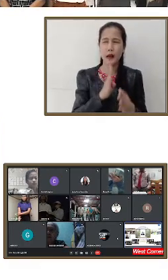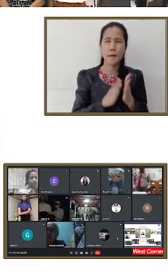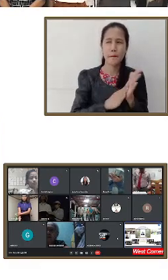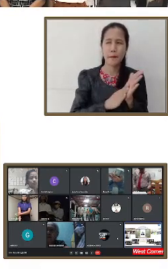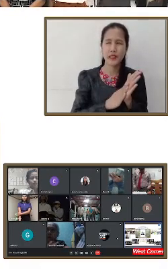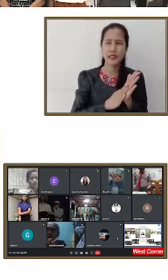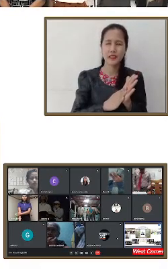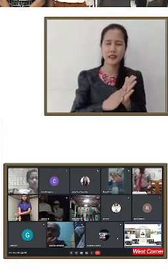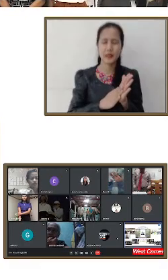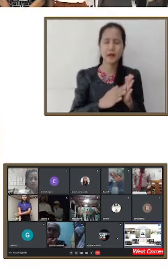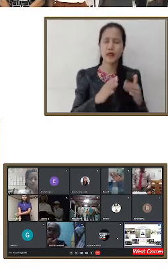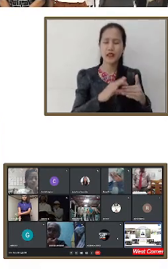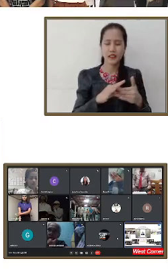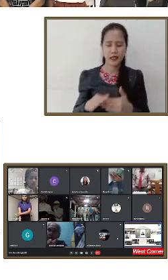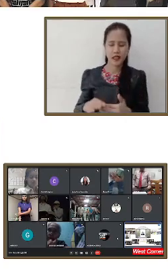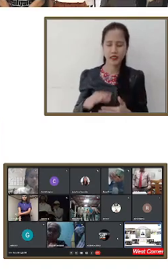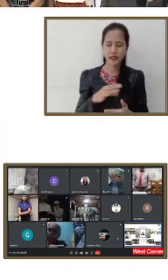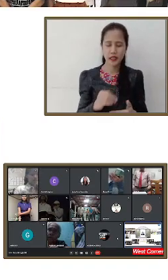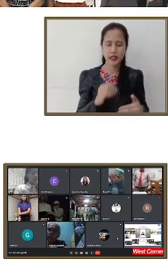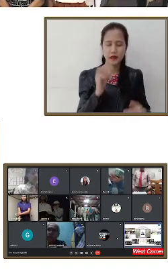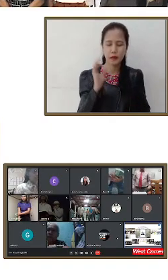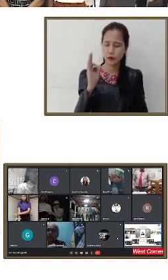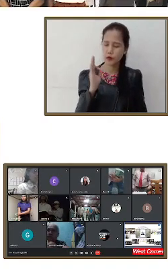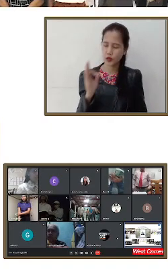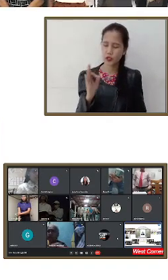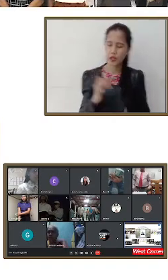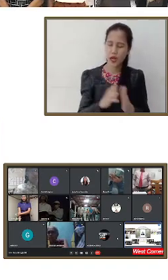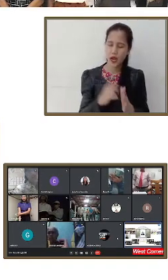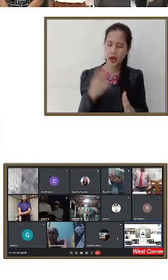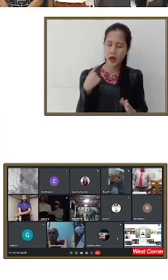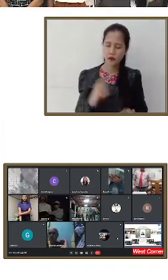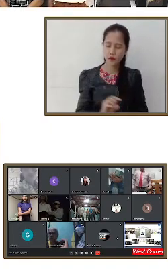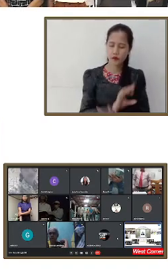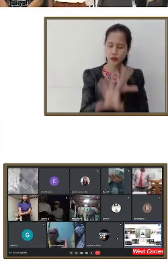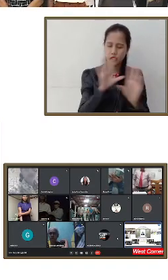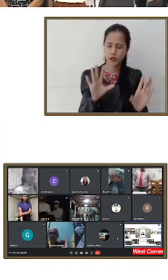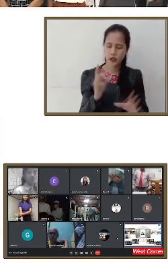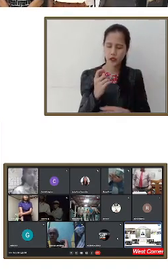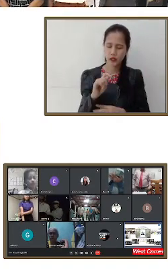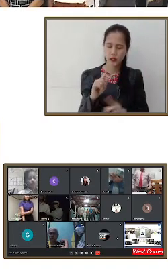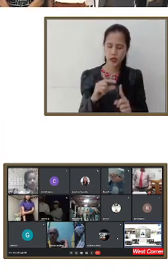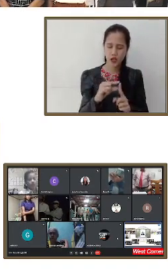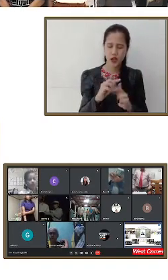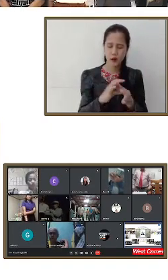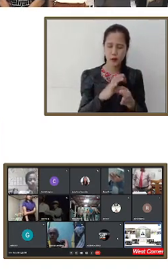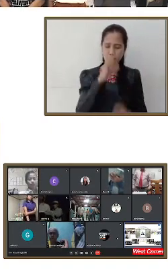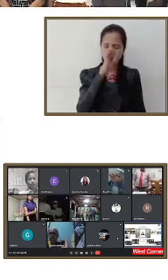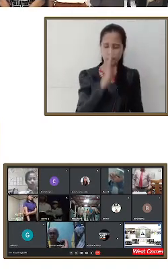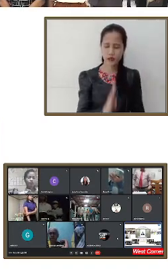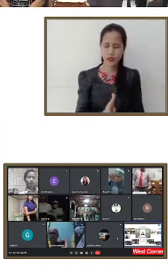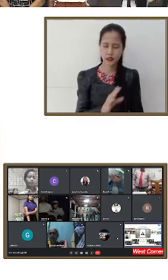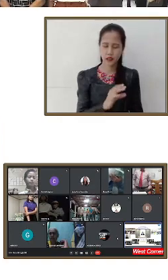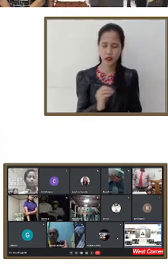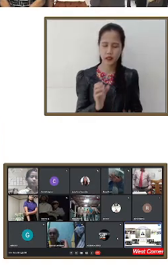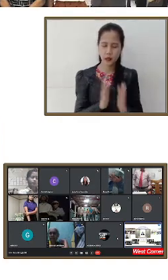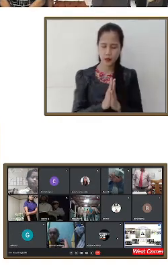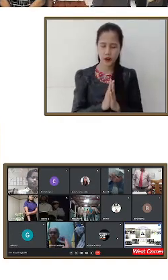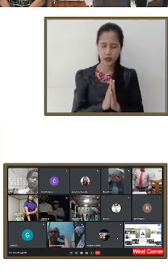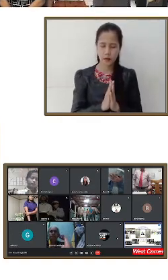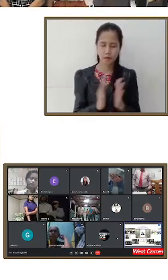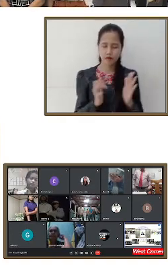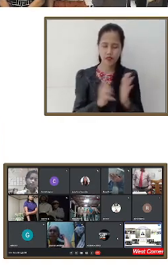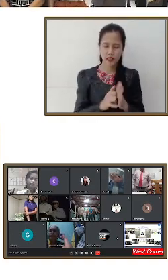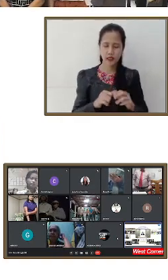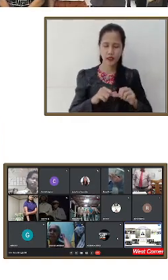Please help me, Panginoon, na maihayag na meron pong kaliwanagan ang inyo pong mensahe, Panginoon. At ang aking panalangin, kayo po ang magbigay